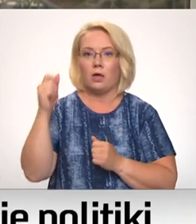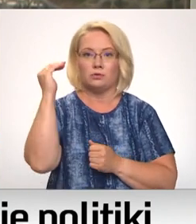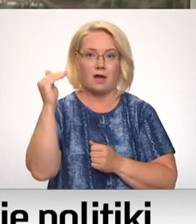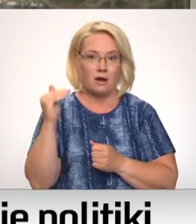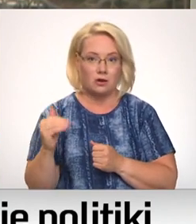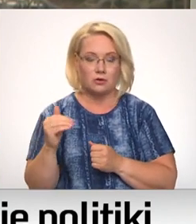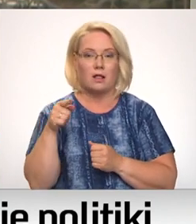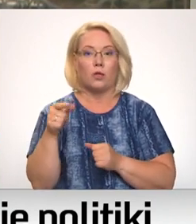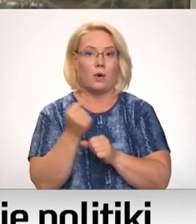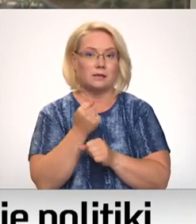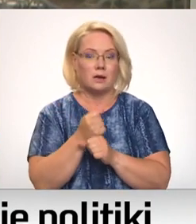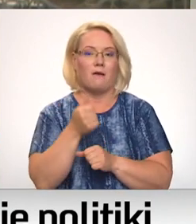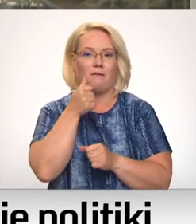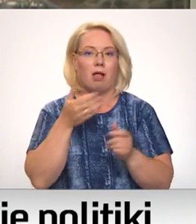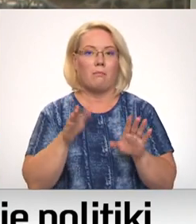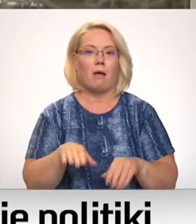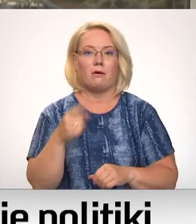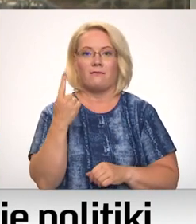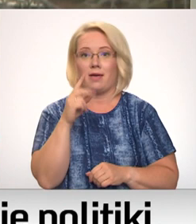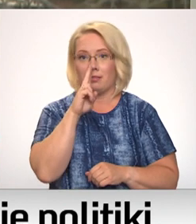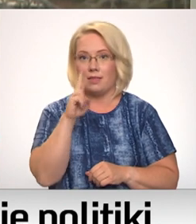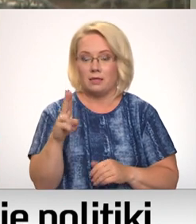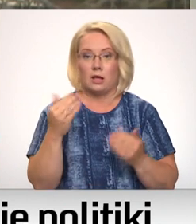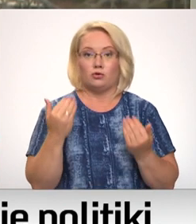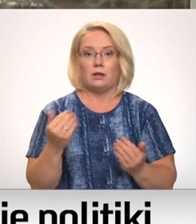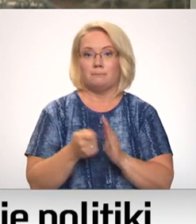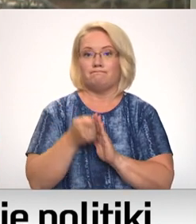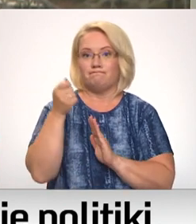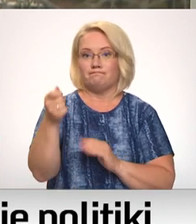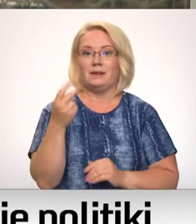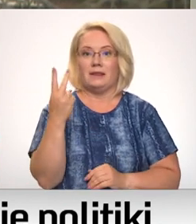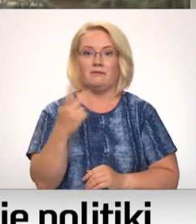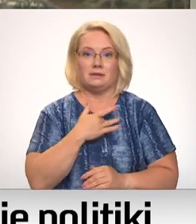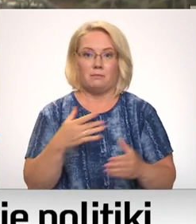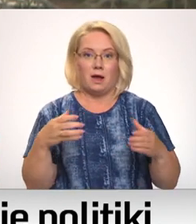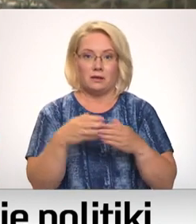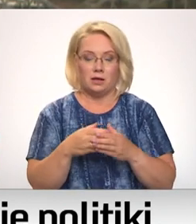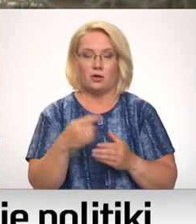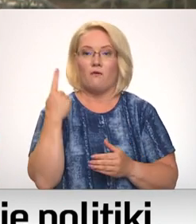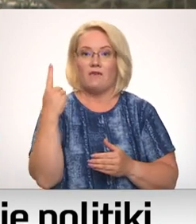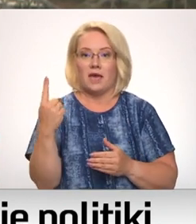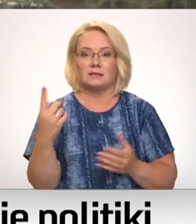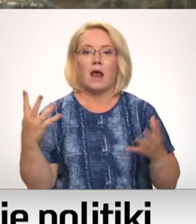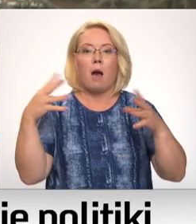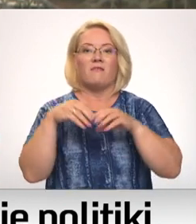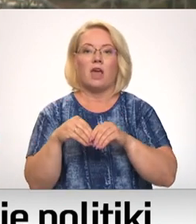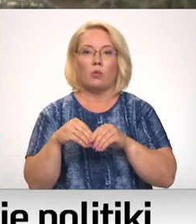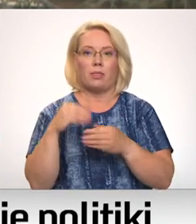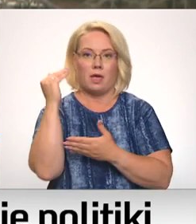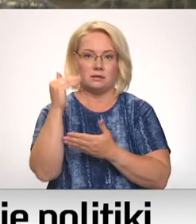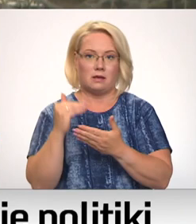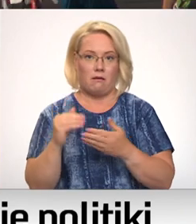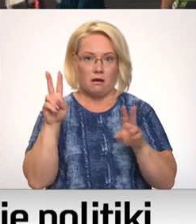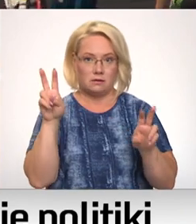izdarītu, atlikusi vēl nedēļa. Šodien tika iesniegti divi saraksti, un par vienu no tiem apvienoto sarakstu turpina Madara Līcīte.